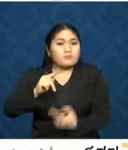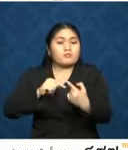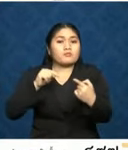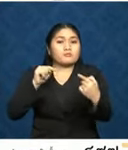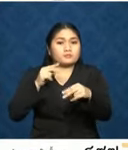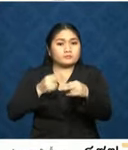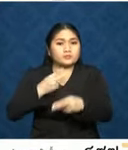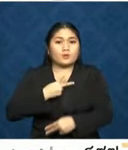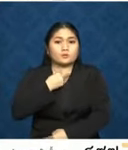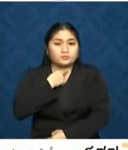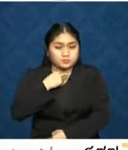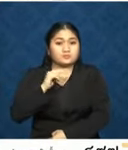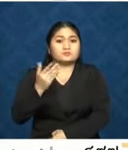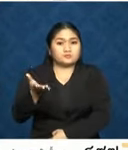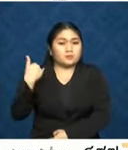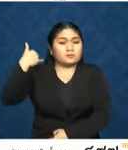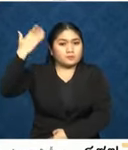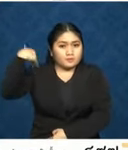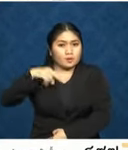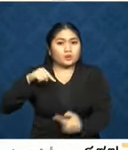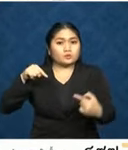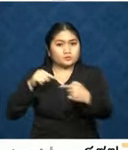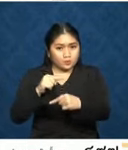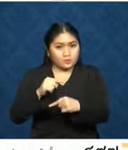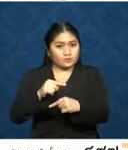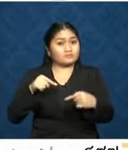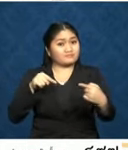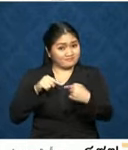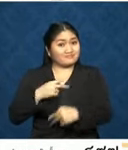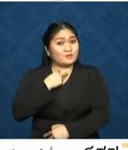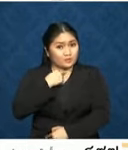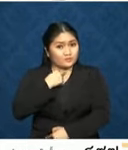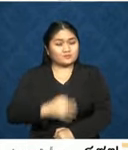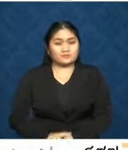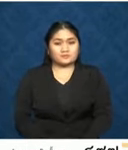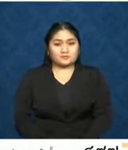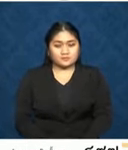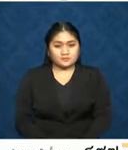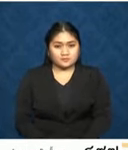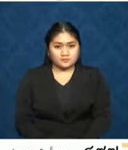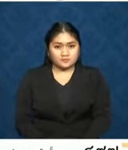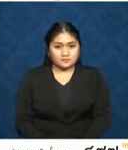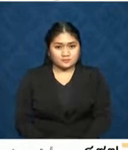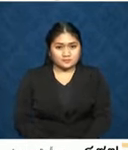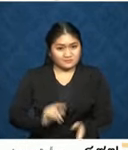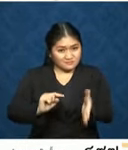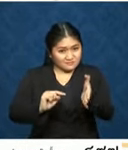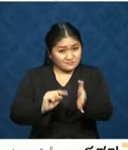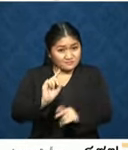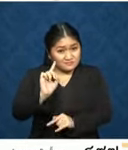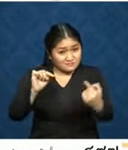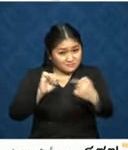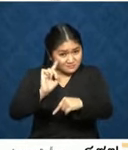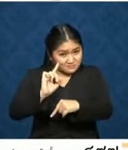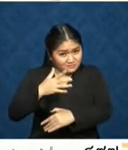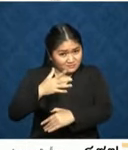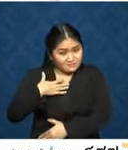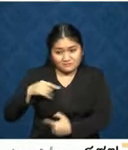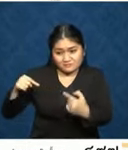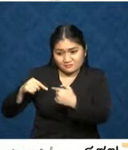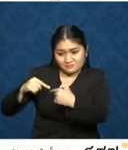ดีถ้าติดตามในสื่อมวลชนก็คือคดีพระกบครับท่านประธานเรื่องคดีความผมขออนุญาตไม่พูด